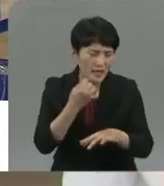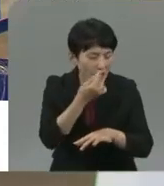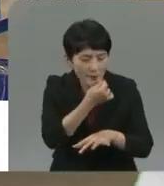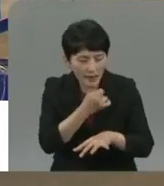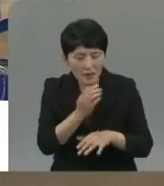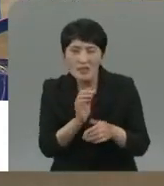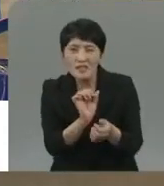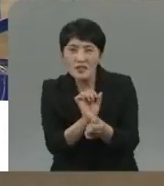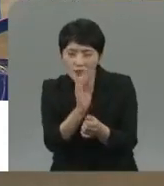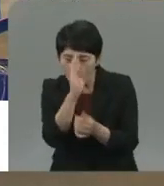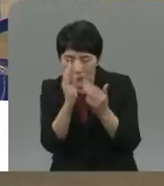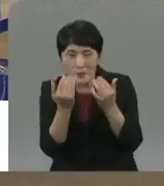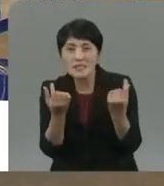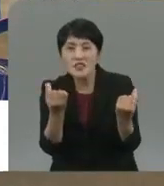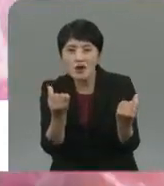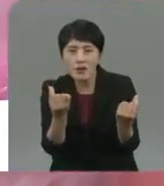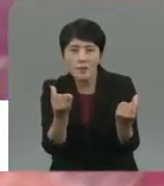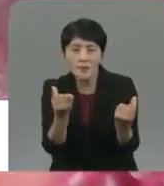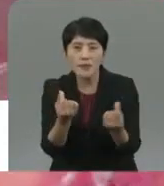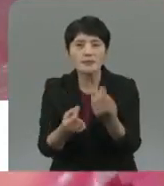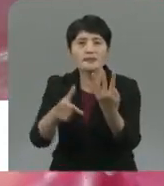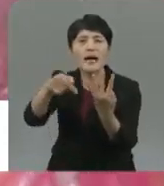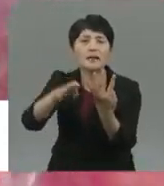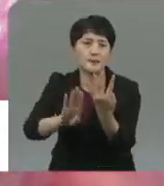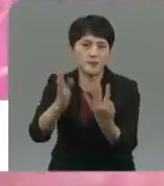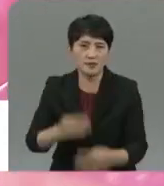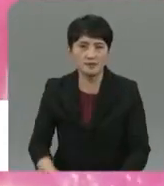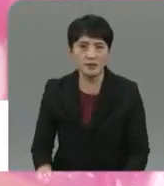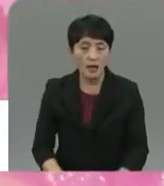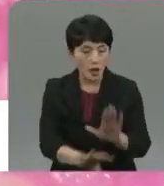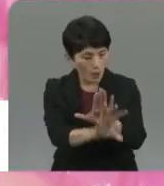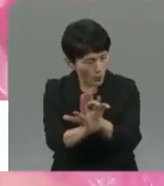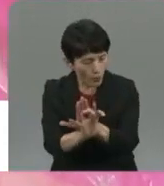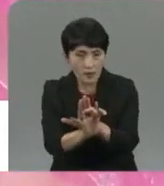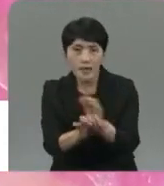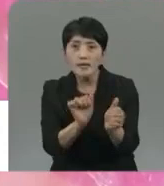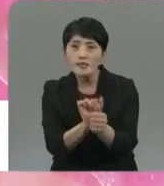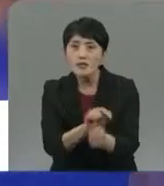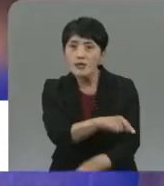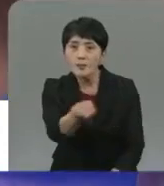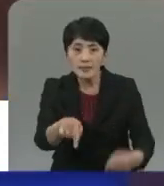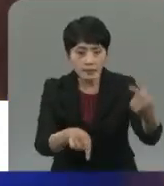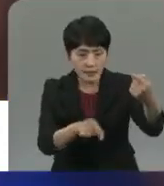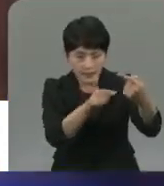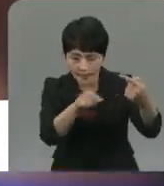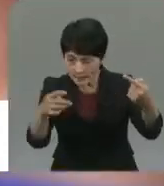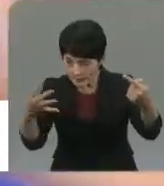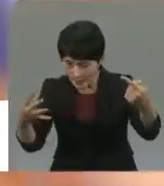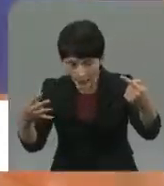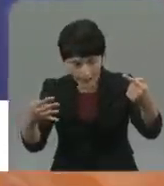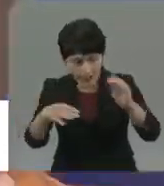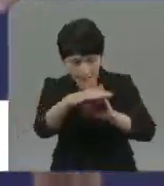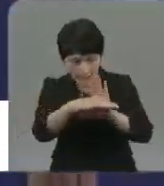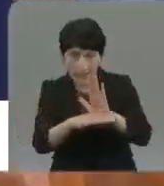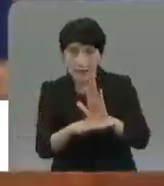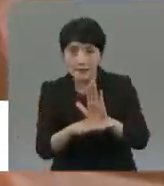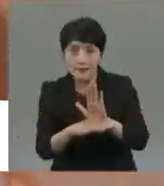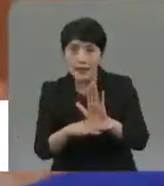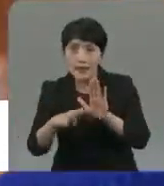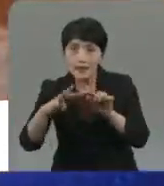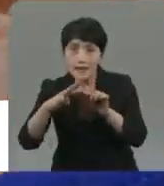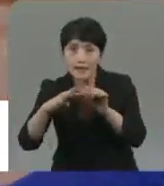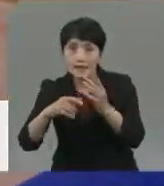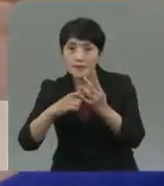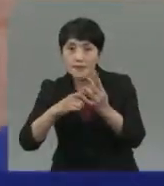体，在医院及医疗机构等处仍需佩戴口罩。2020年1月，新冠疫情传入国内后被列